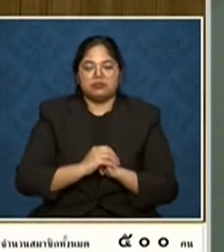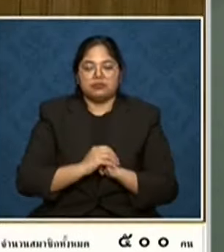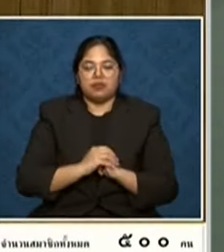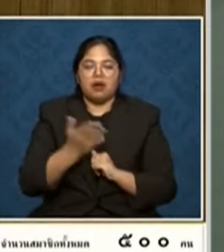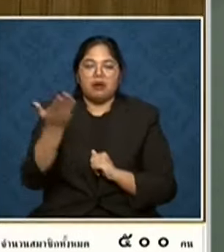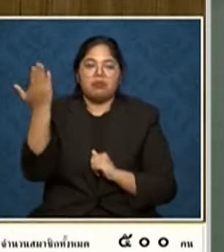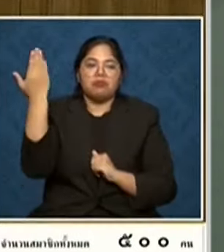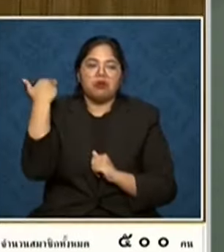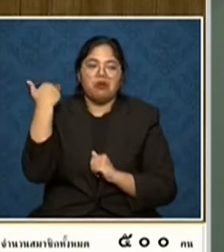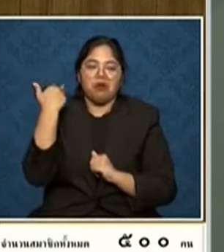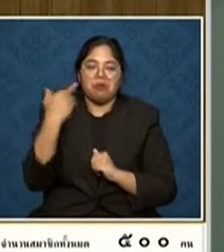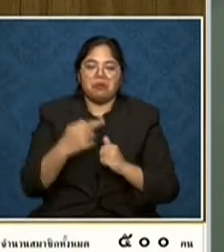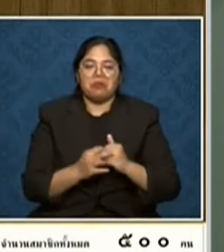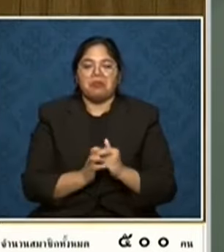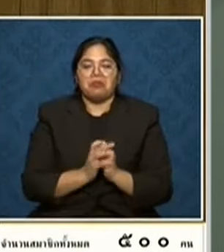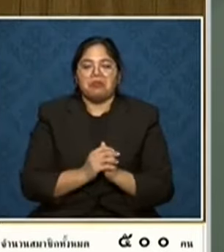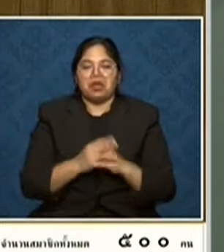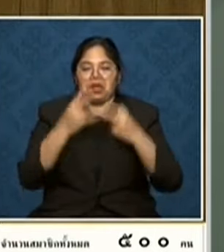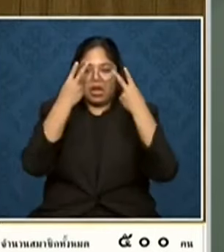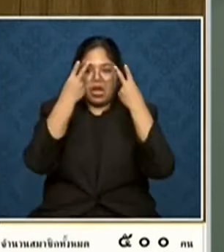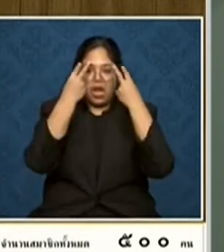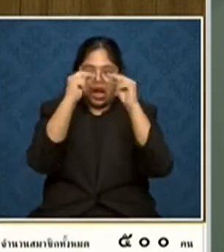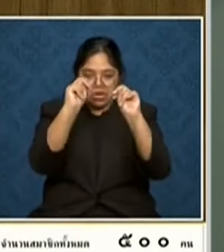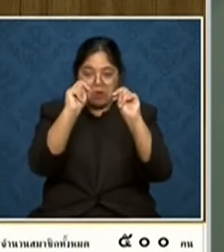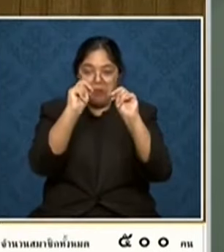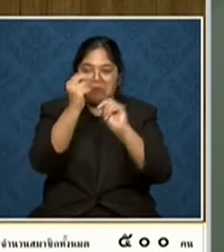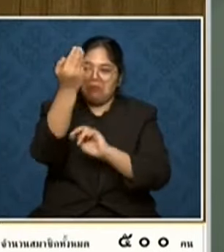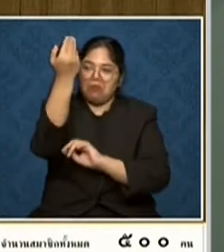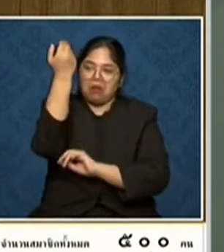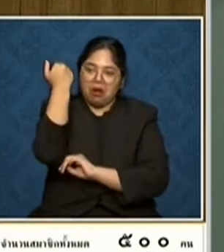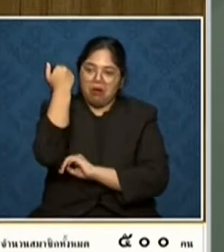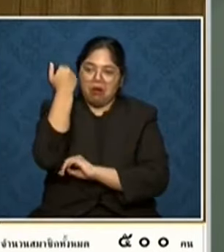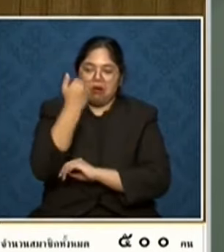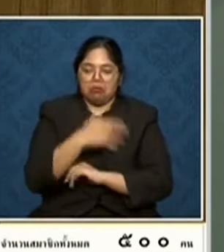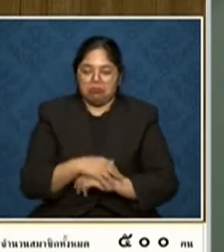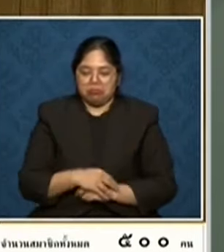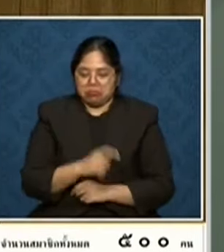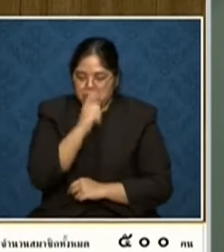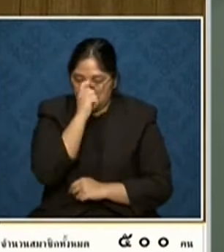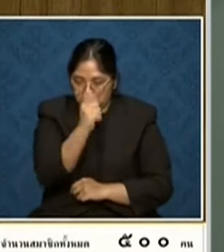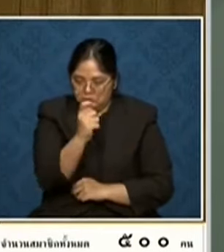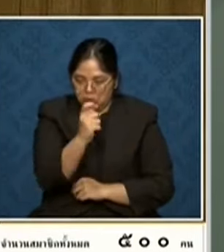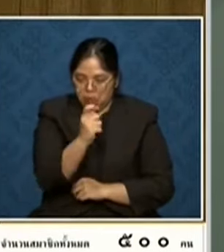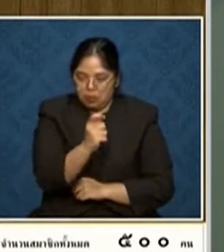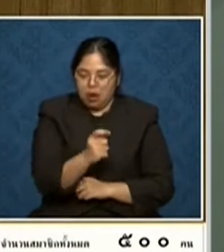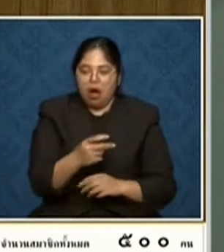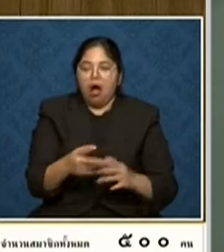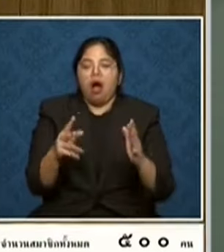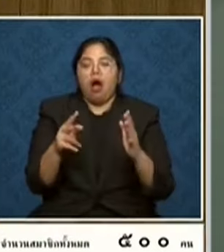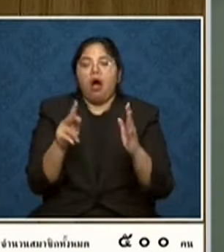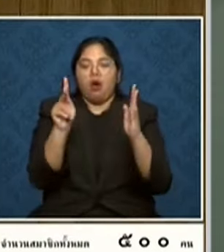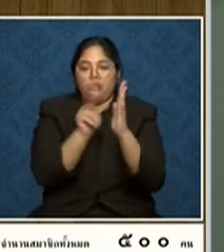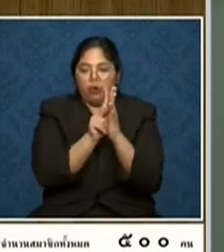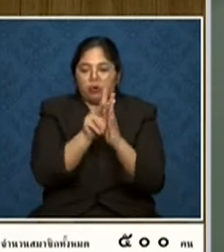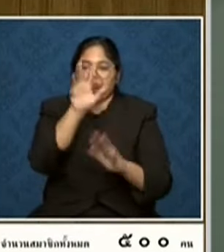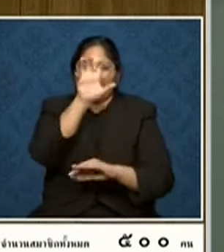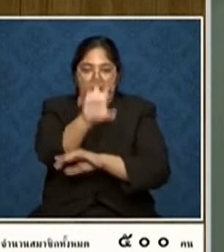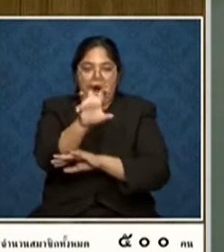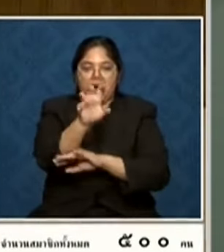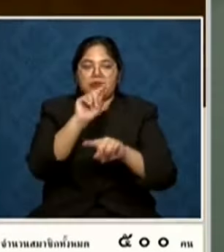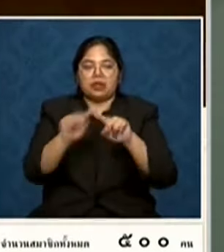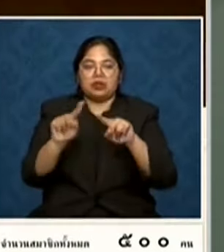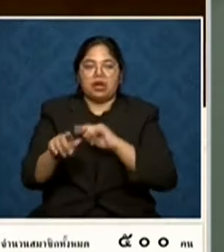แห่งที่ทางการเมืองนะครับเล็กแต่ถ้าไปแบบนี้อย่างที่บอกว่าตัวเองก็ต้องทำให้ประชาธิปัตย์พังไปด้วยนอก